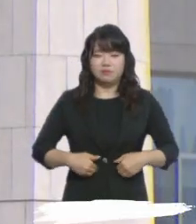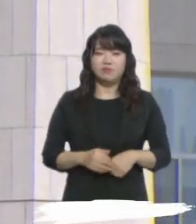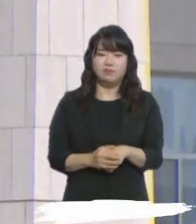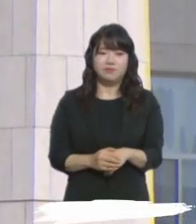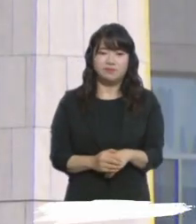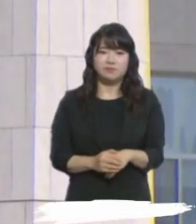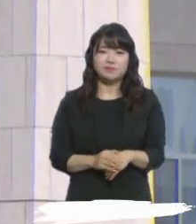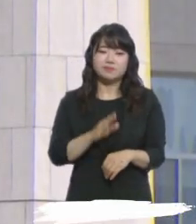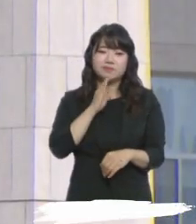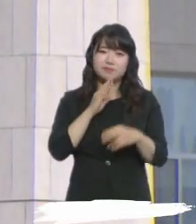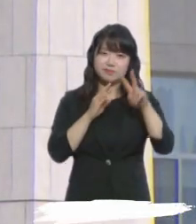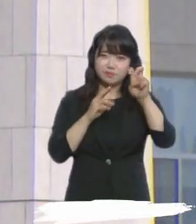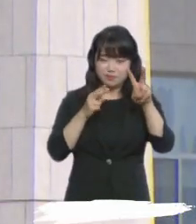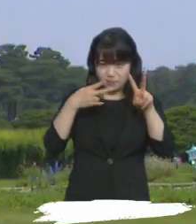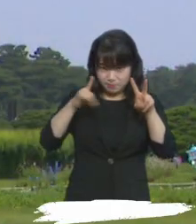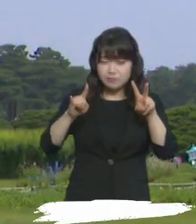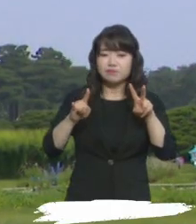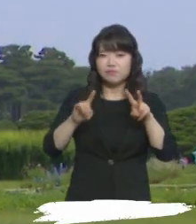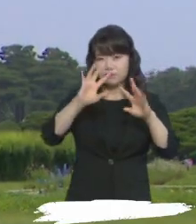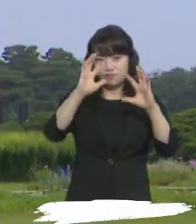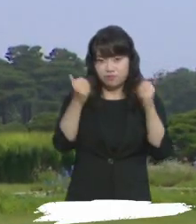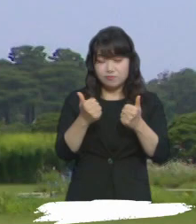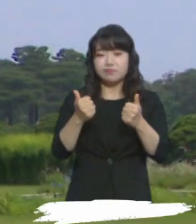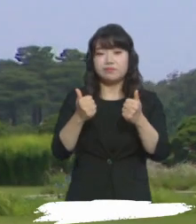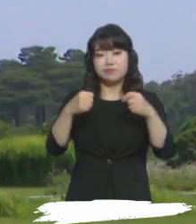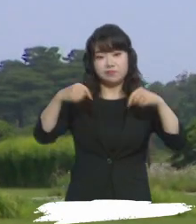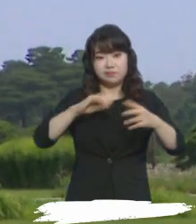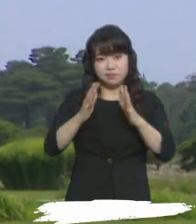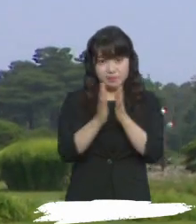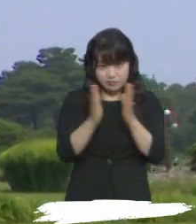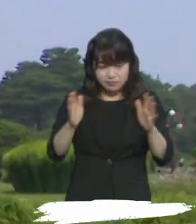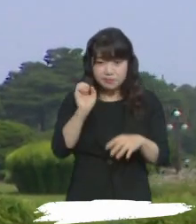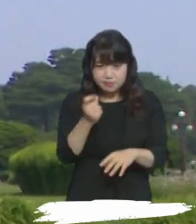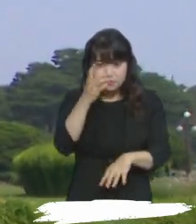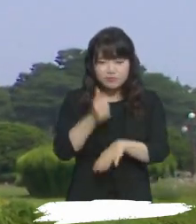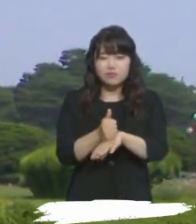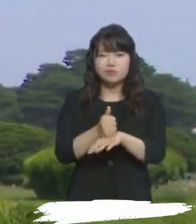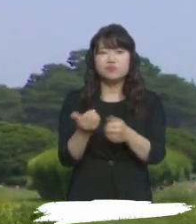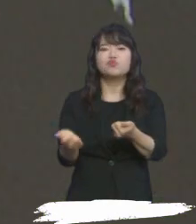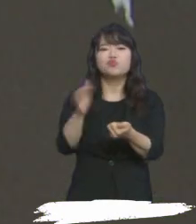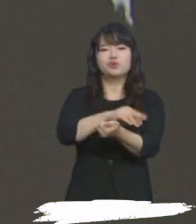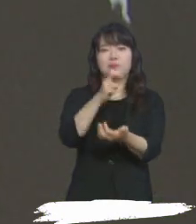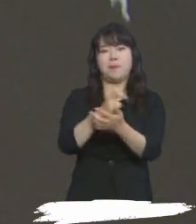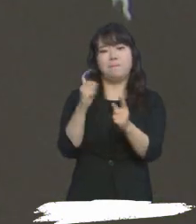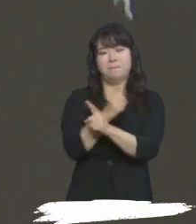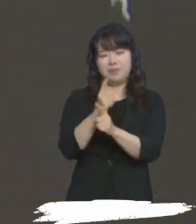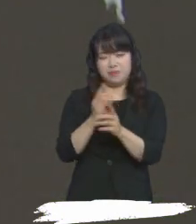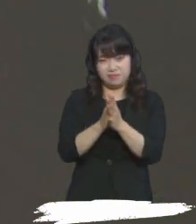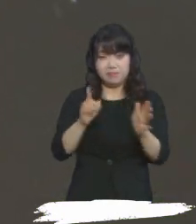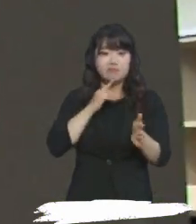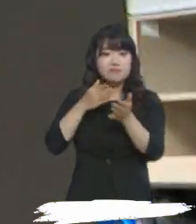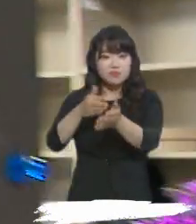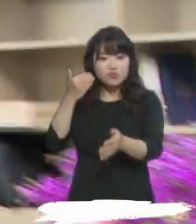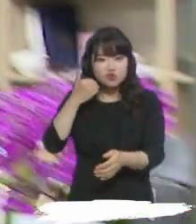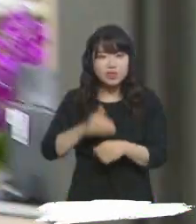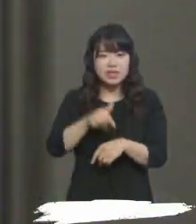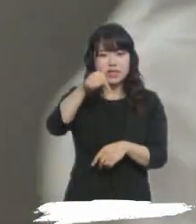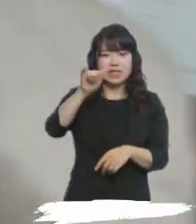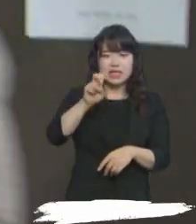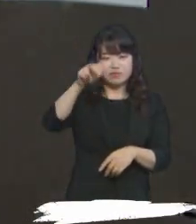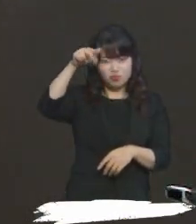22대 국회에서도 개원과 동시에 국립묘지법 개정이 추진됩니다. 대표 발의자는 백범